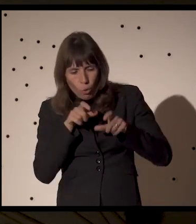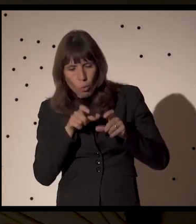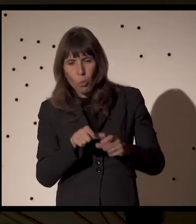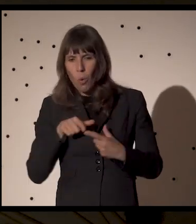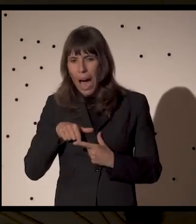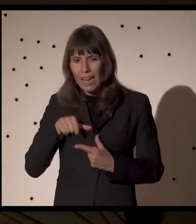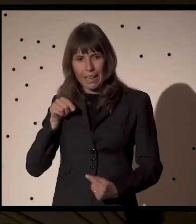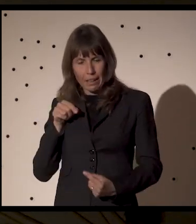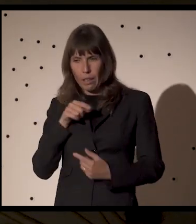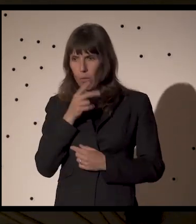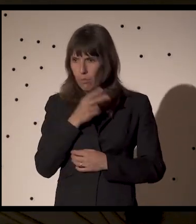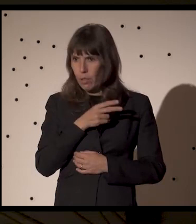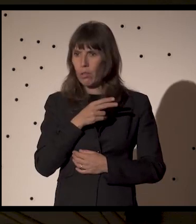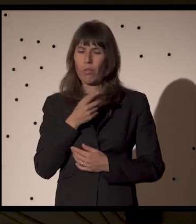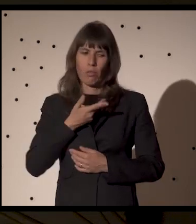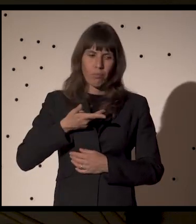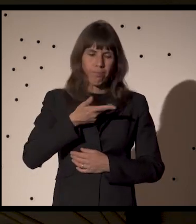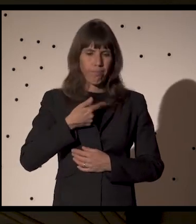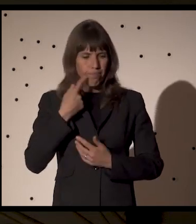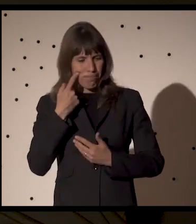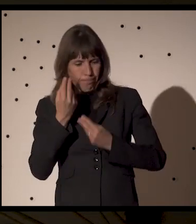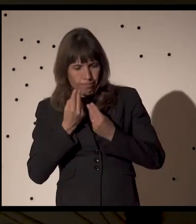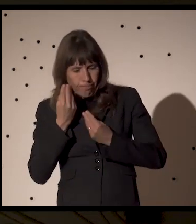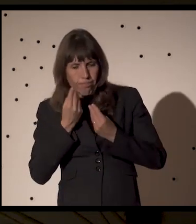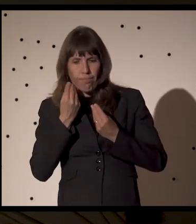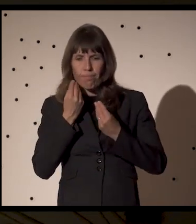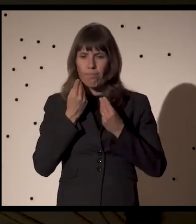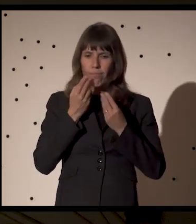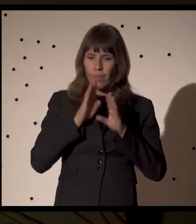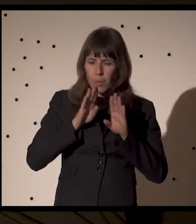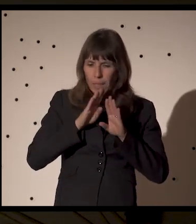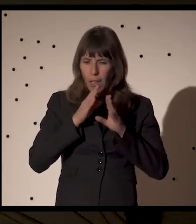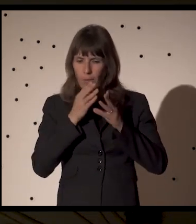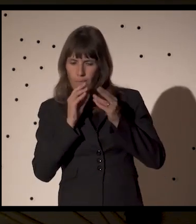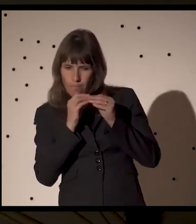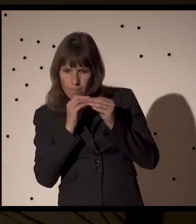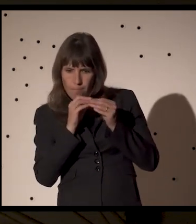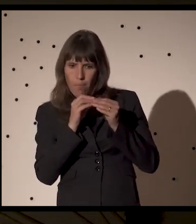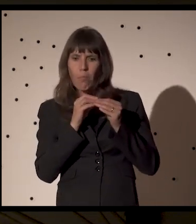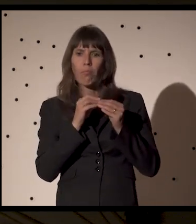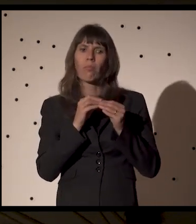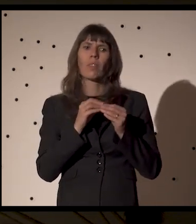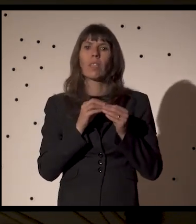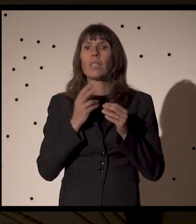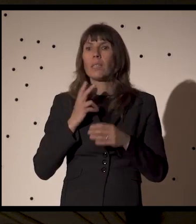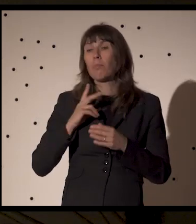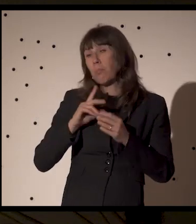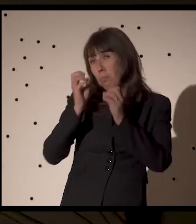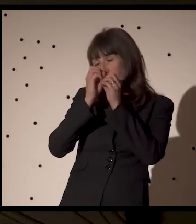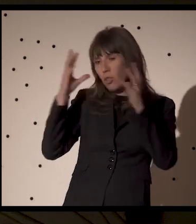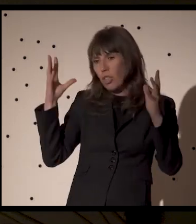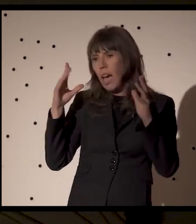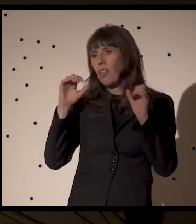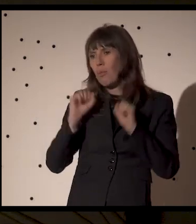allo spettacolo immaginando che una nuova compagnia entri a raccogliere il testimone della